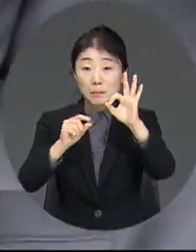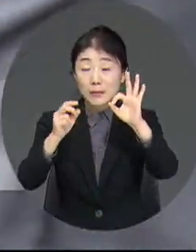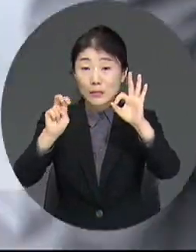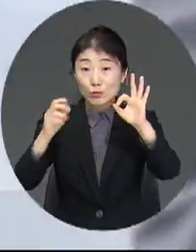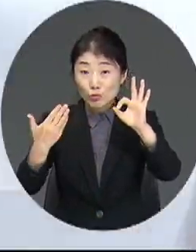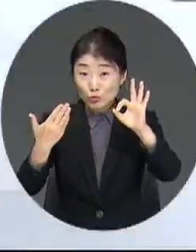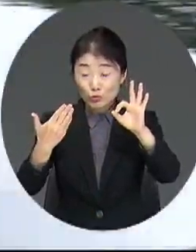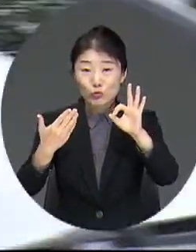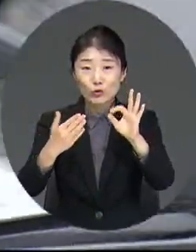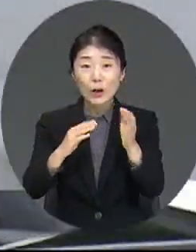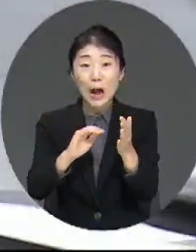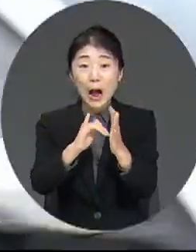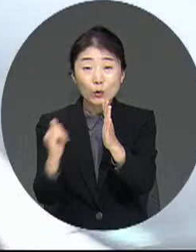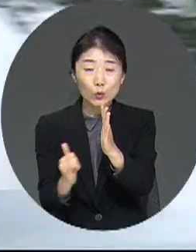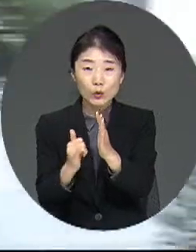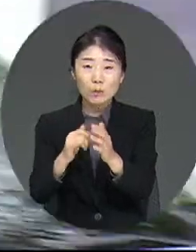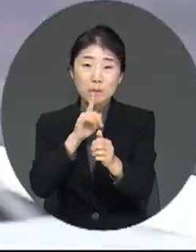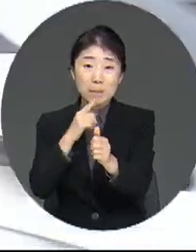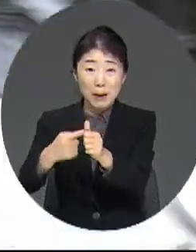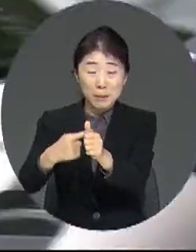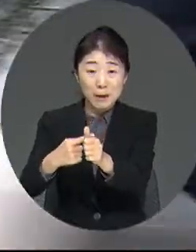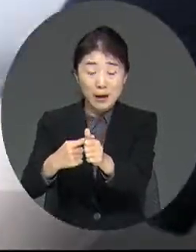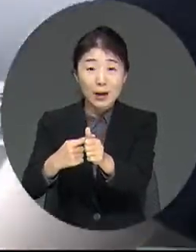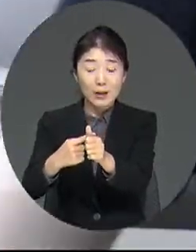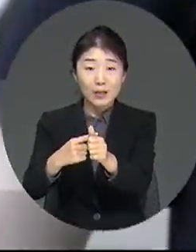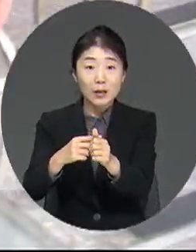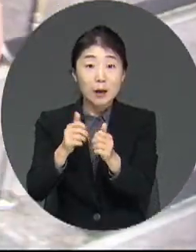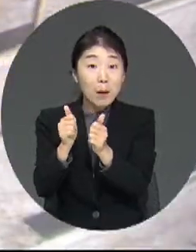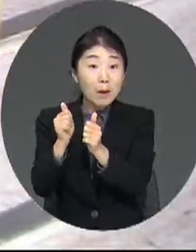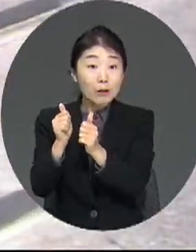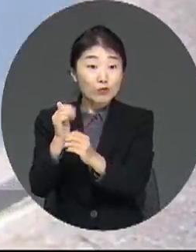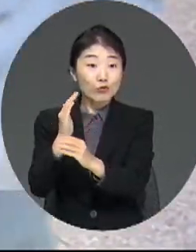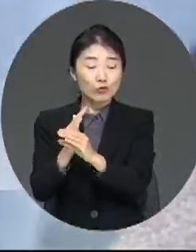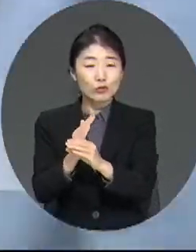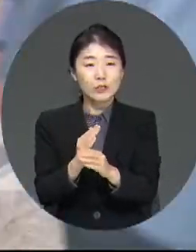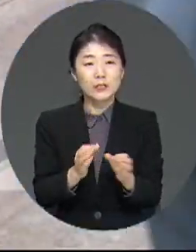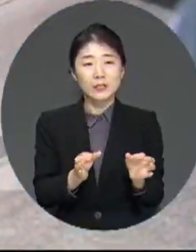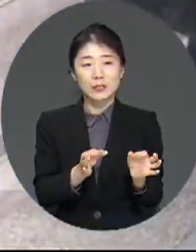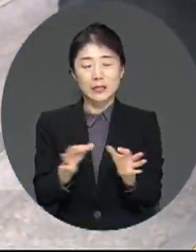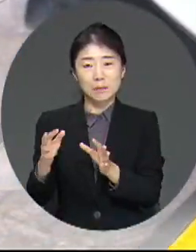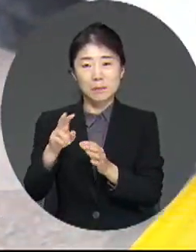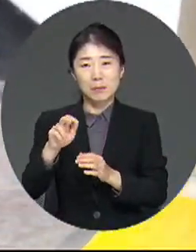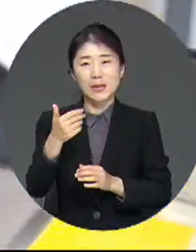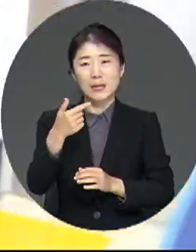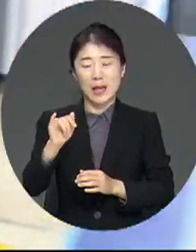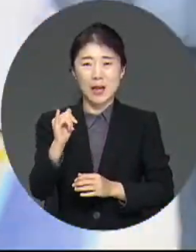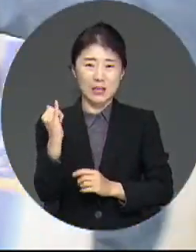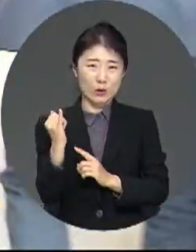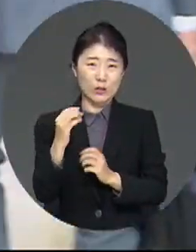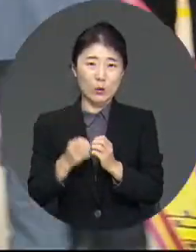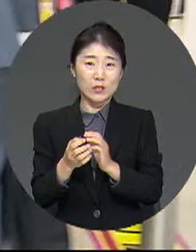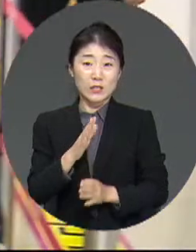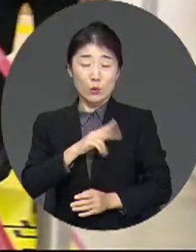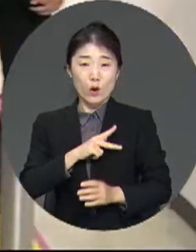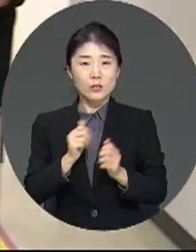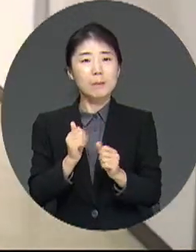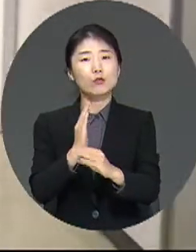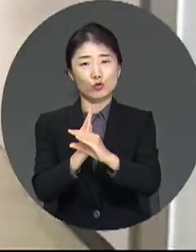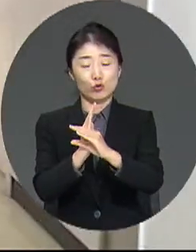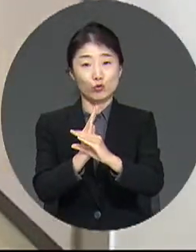비하 발언을 해 모욕 혐의로 기소된 김민아 창원시 의원은 현재 재판을 받고 있습니다